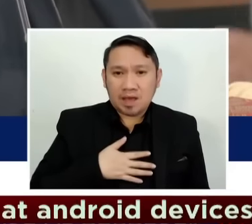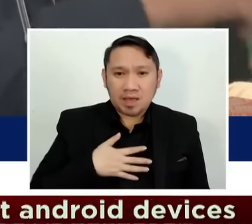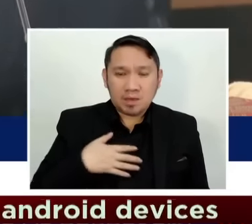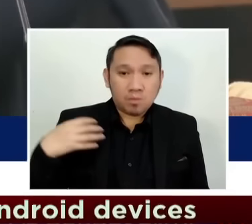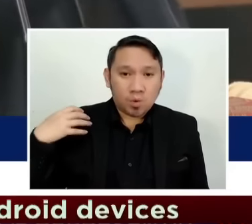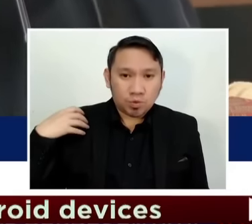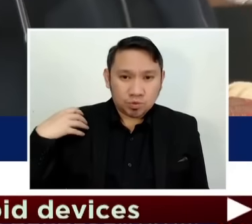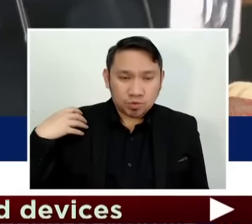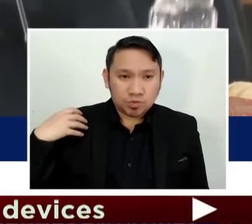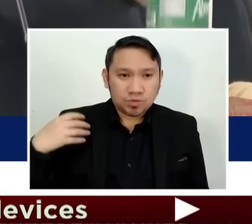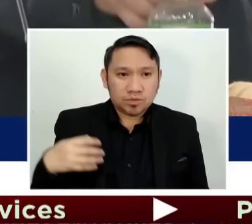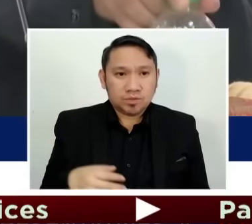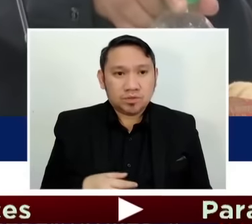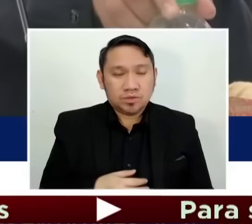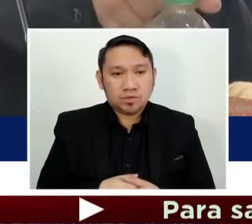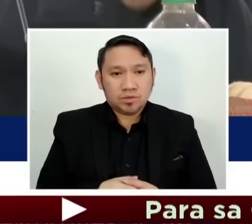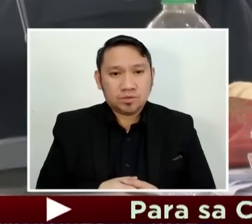na